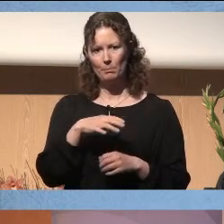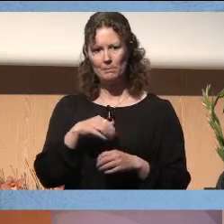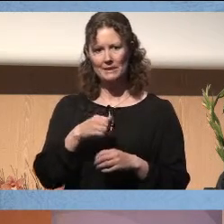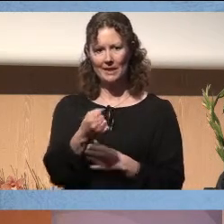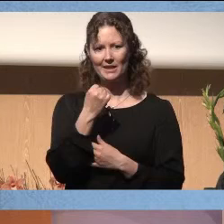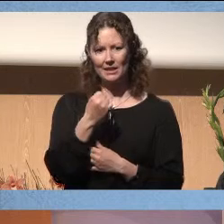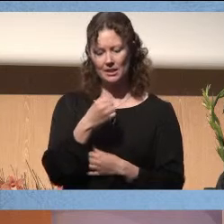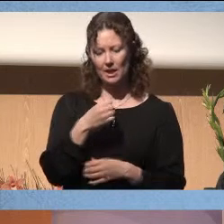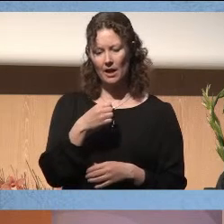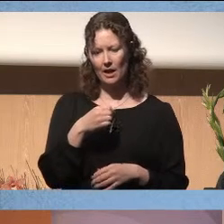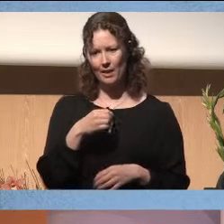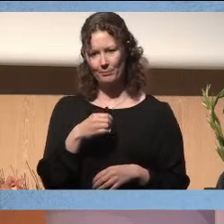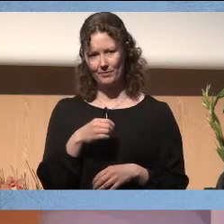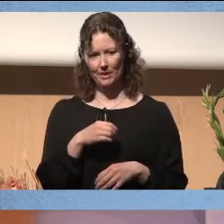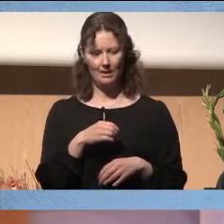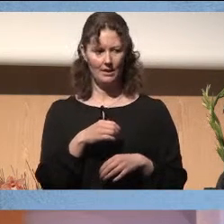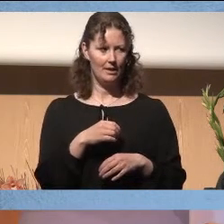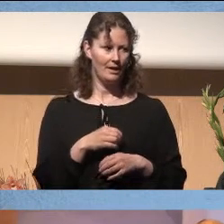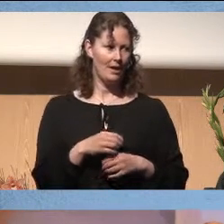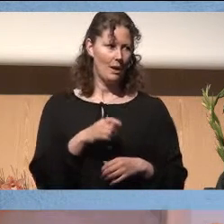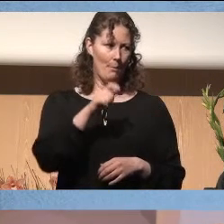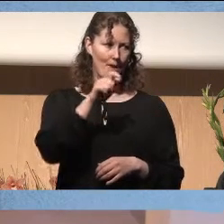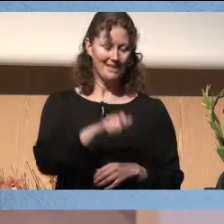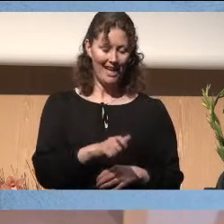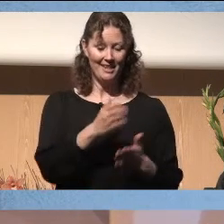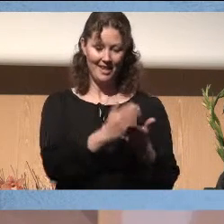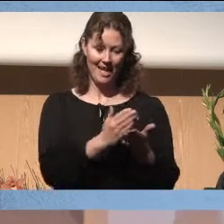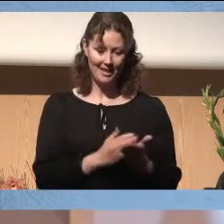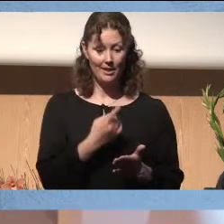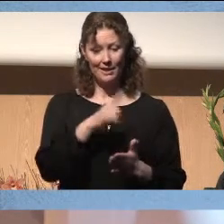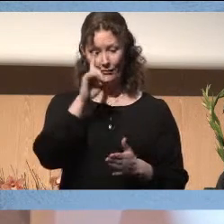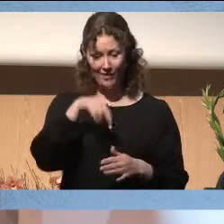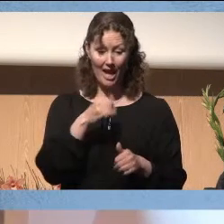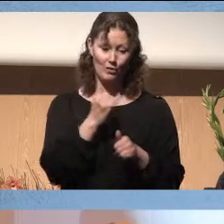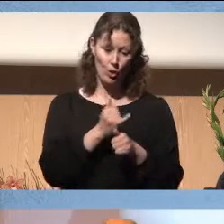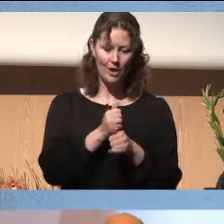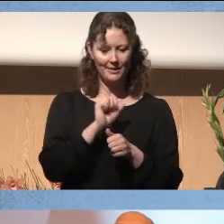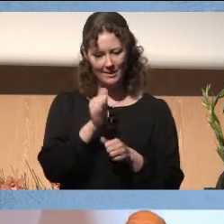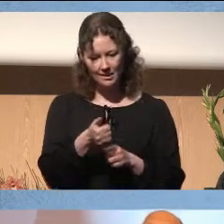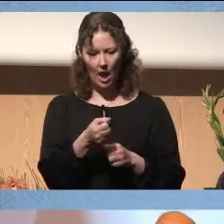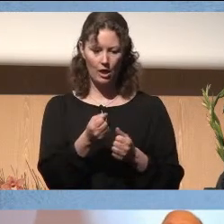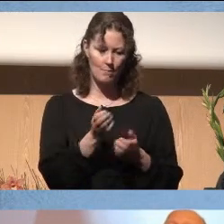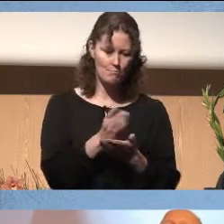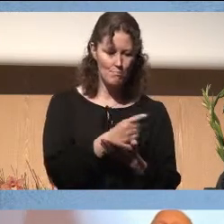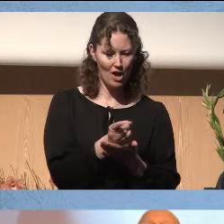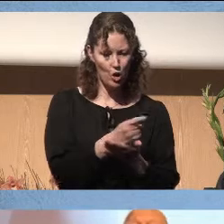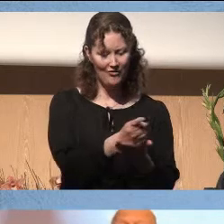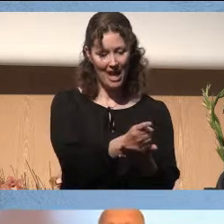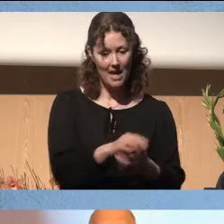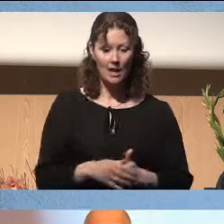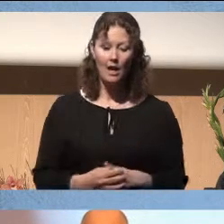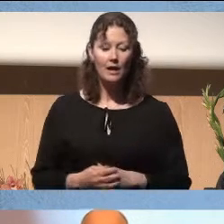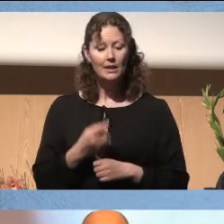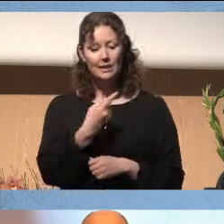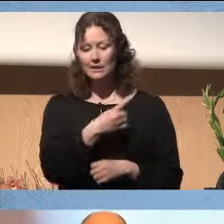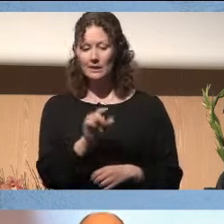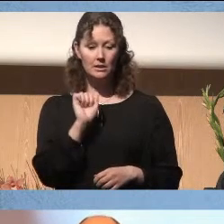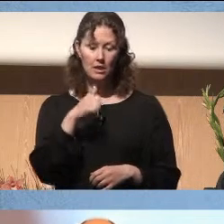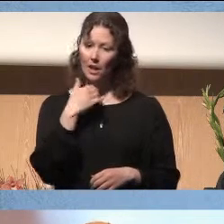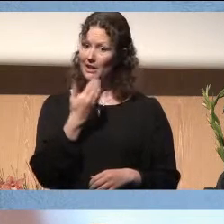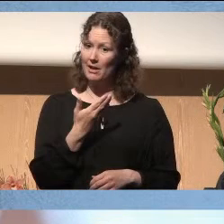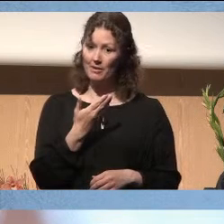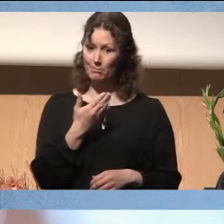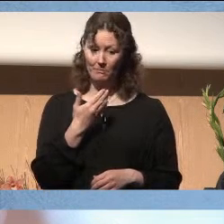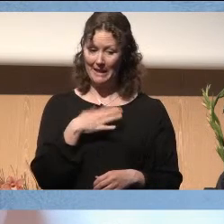Og de vet hvordan de skal manøvrere. De kommer ikke til å være dønn